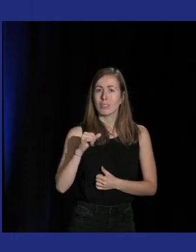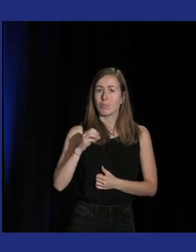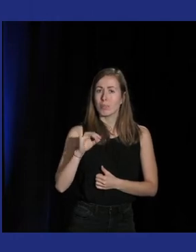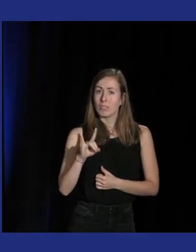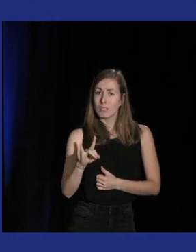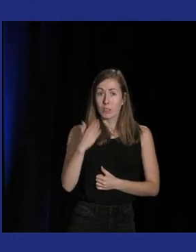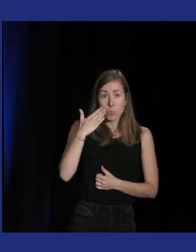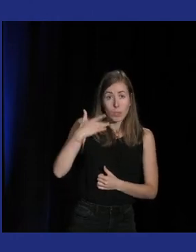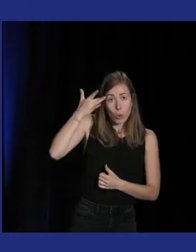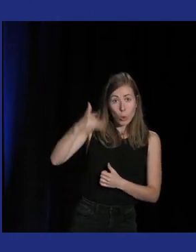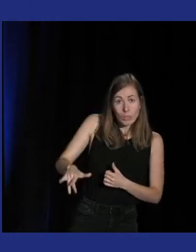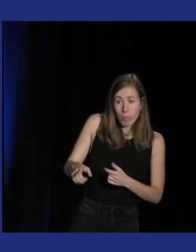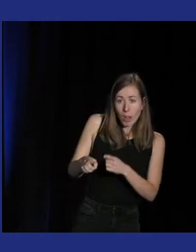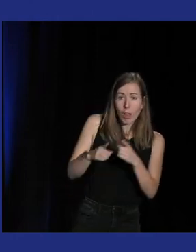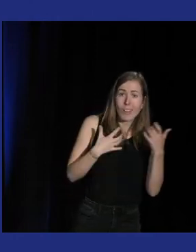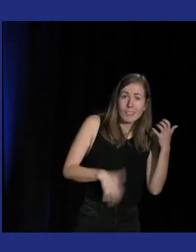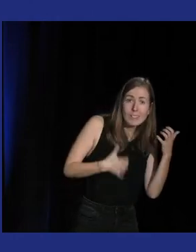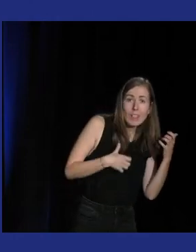jeu si on n pas un minimum de basses de guitare je pense